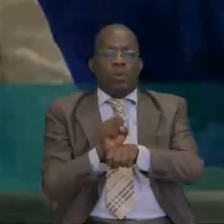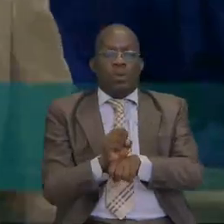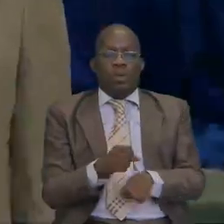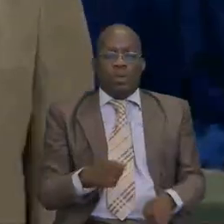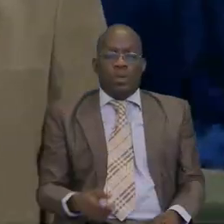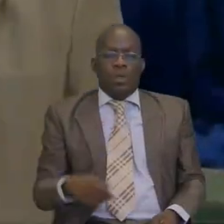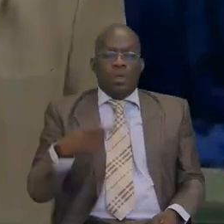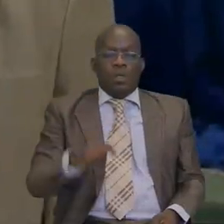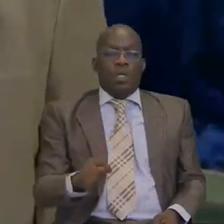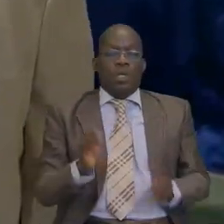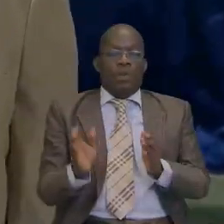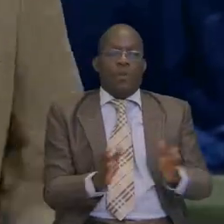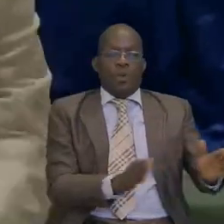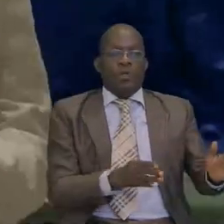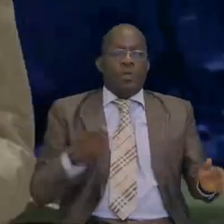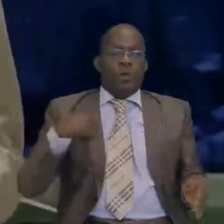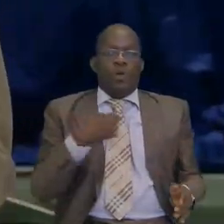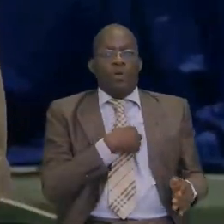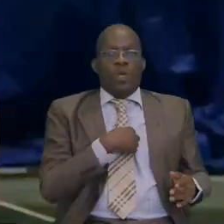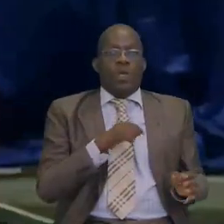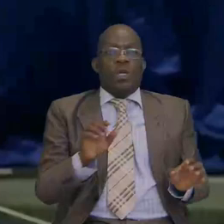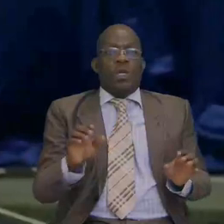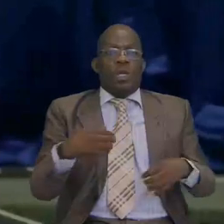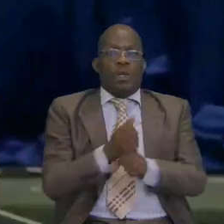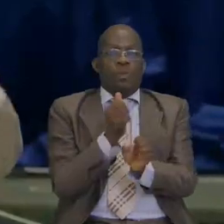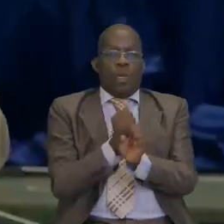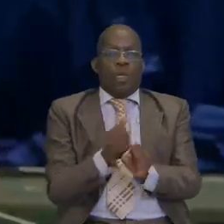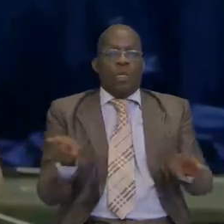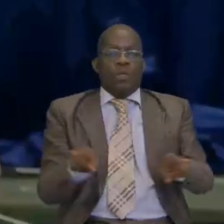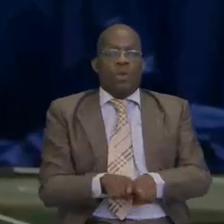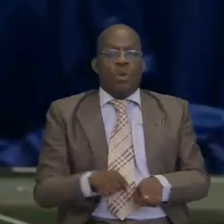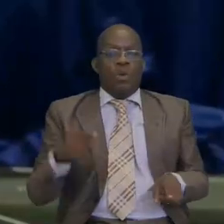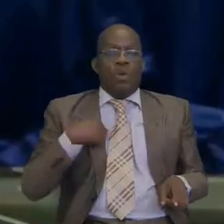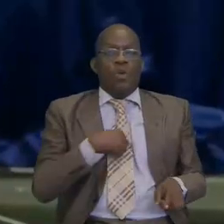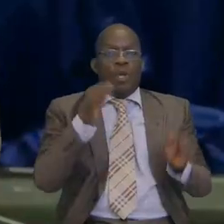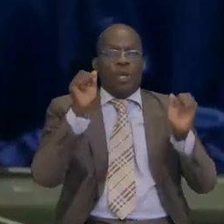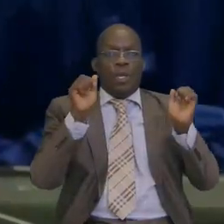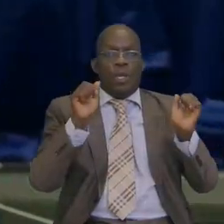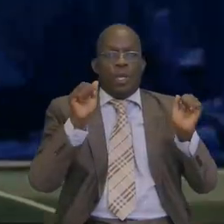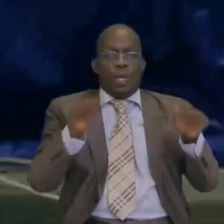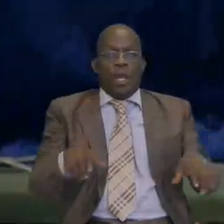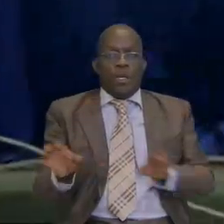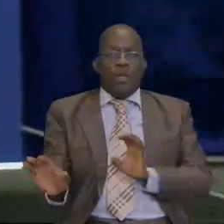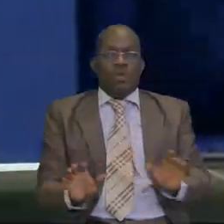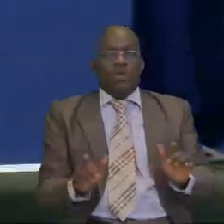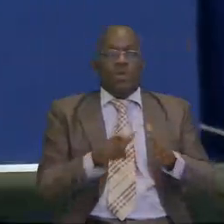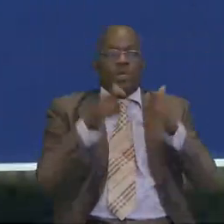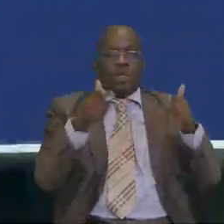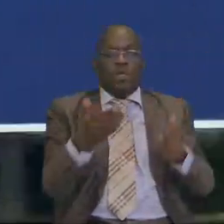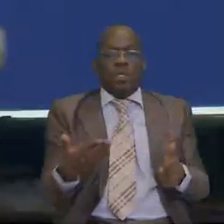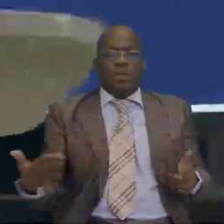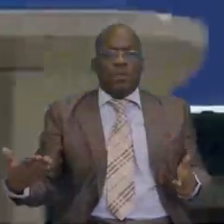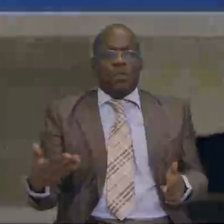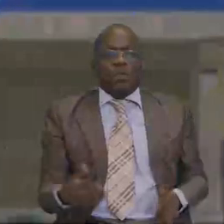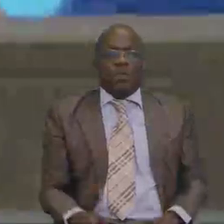La préparation que nous faisons afin que nous puissions faire des exploits.